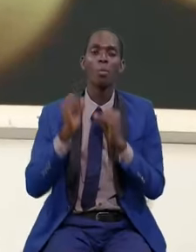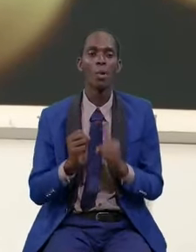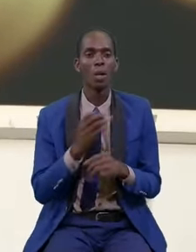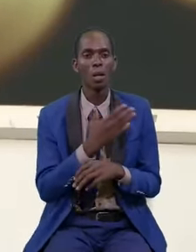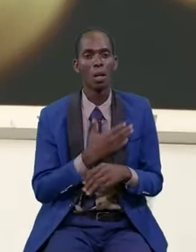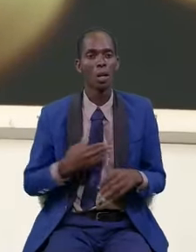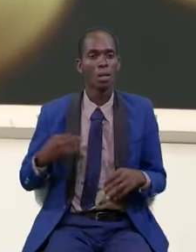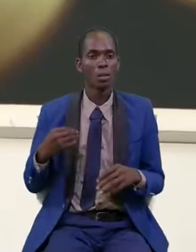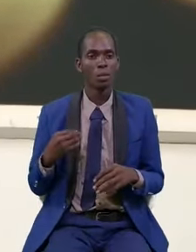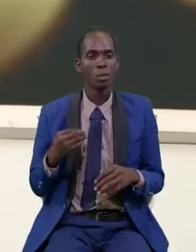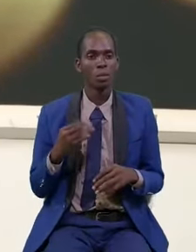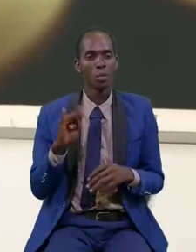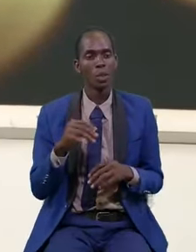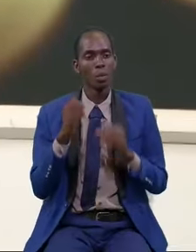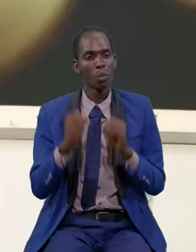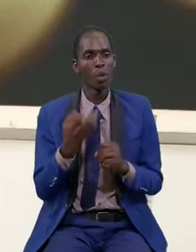et par